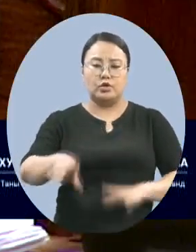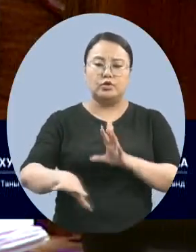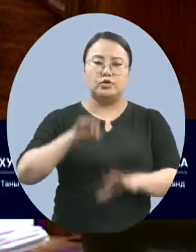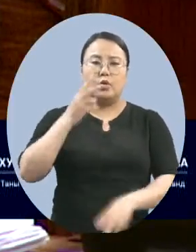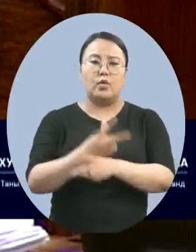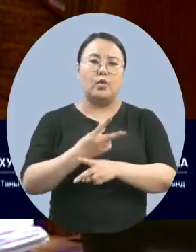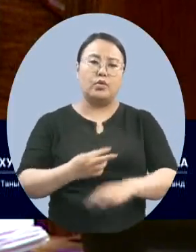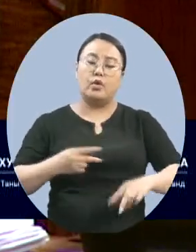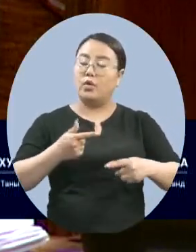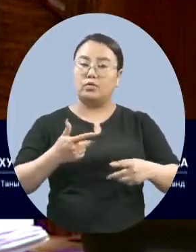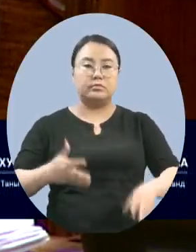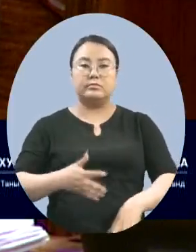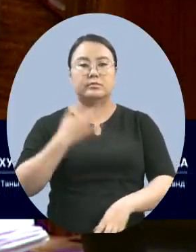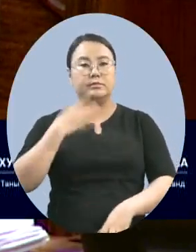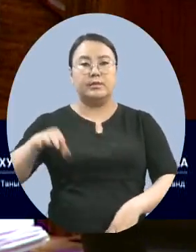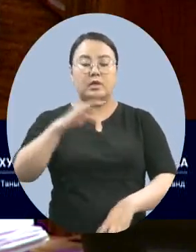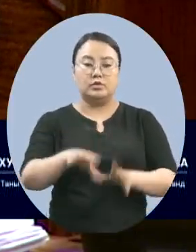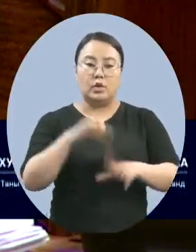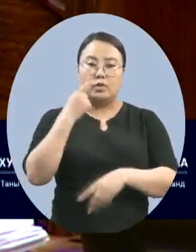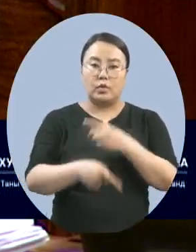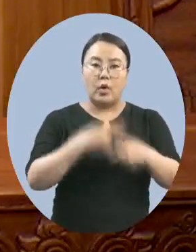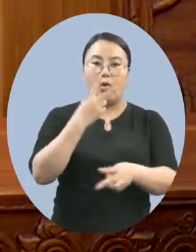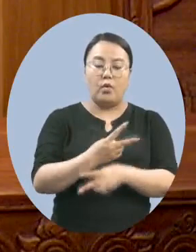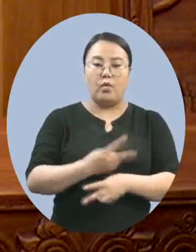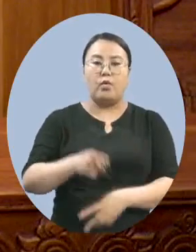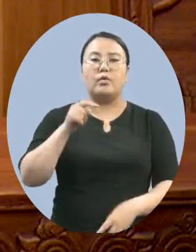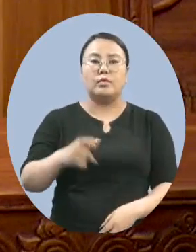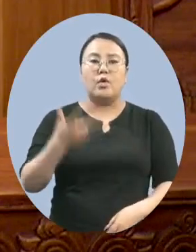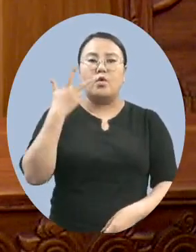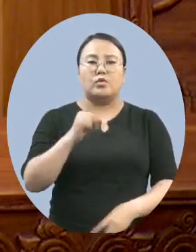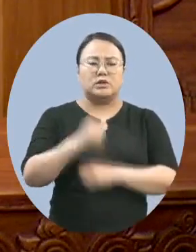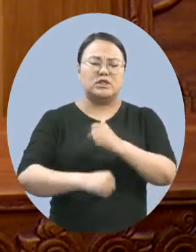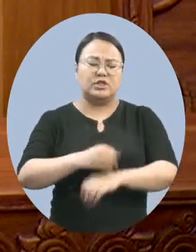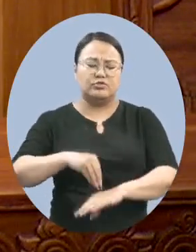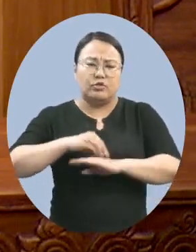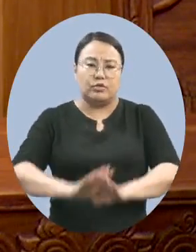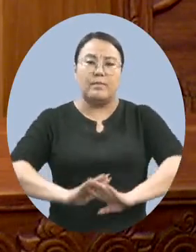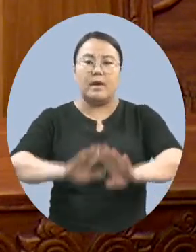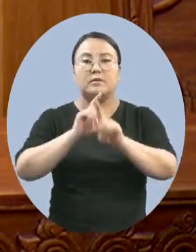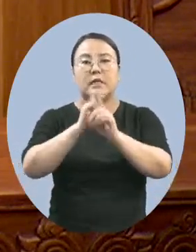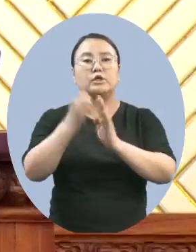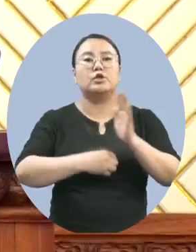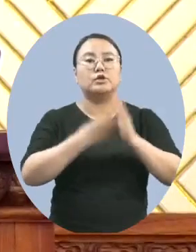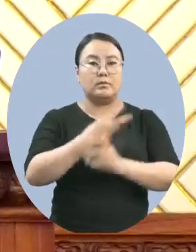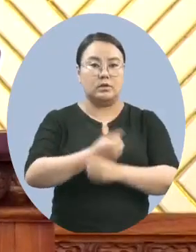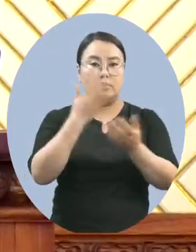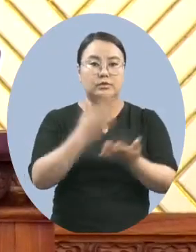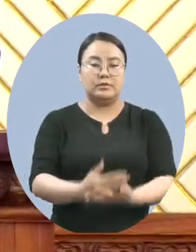байдал үүгээр дуусгар болж байна. Сонгуулийн тухай хууль 30 жил тогтвортой мөрдөх ёстой гэдгийг онцлон тэмдэглэлээ.